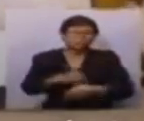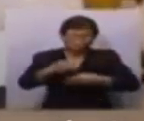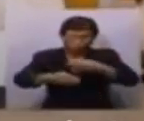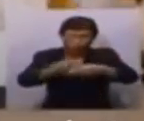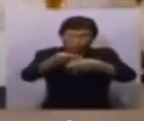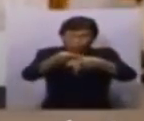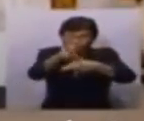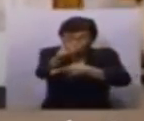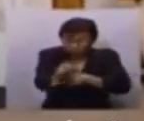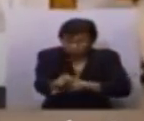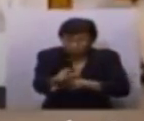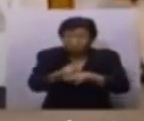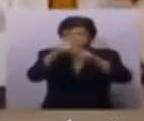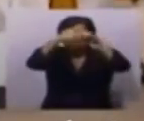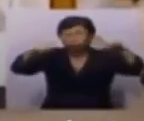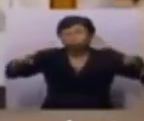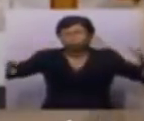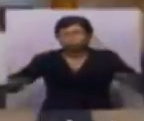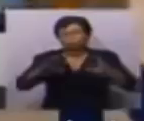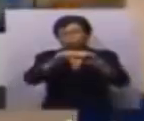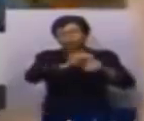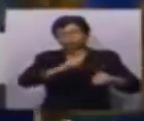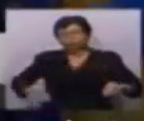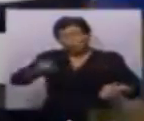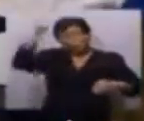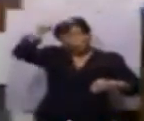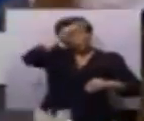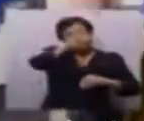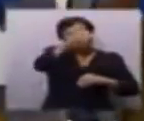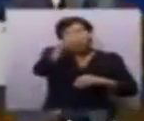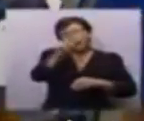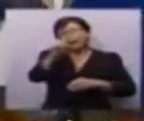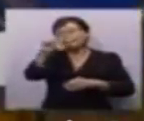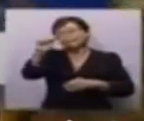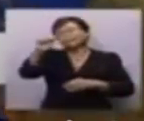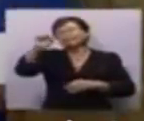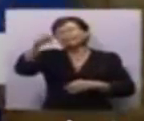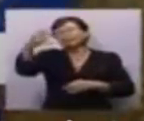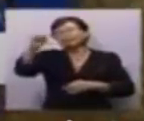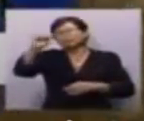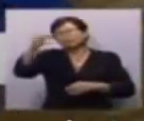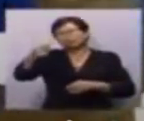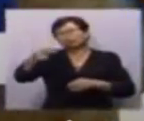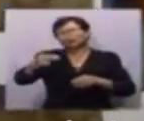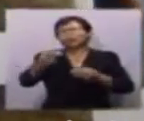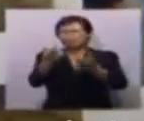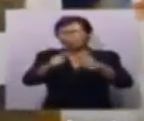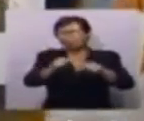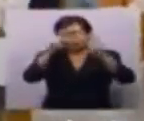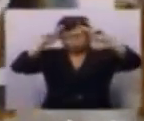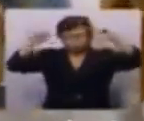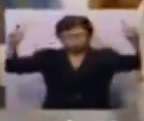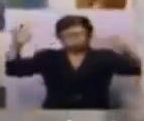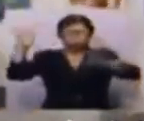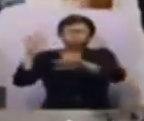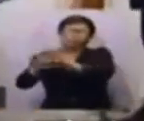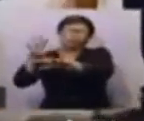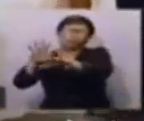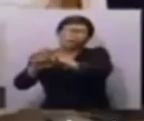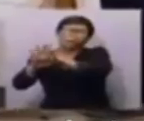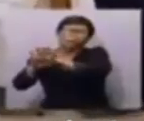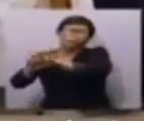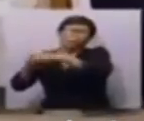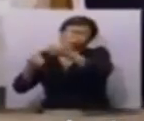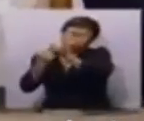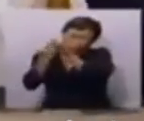Proses penamaan calon di Dewan Konvensyen Sultan Haji Ahmad Shah berlangsung aman dengan ribuan penyokong parti bertanding hadir memberi